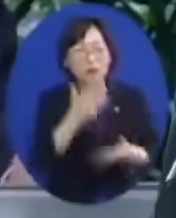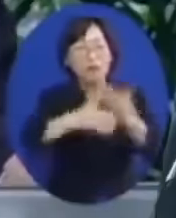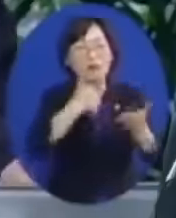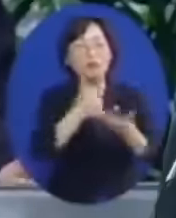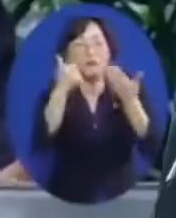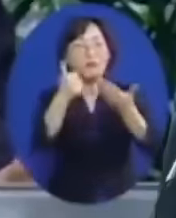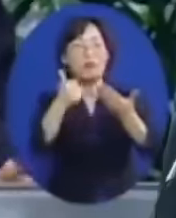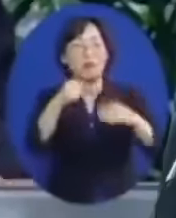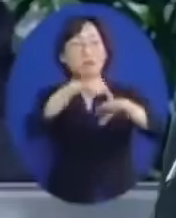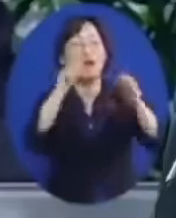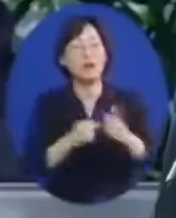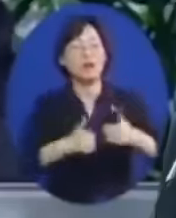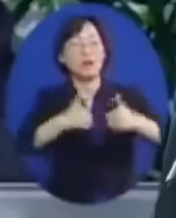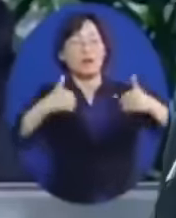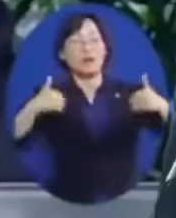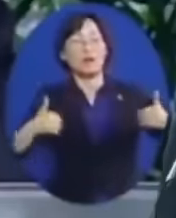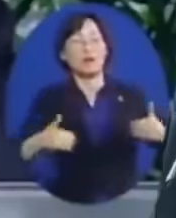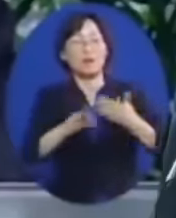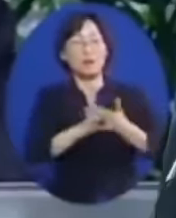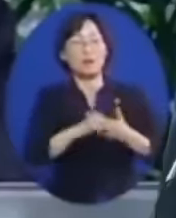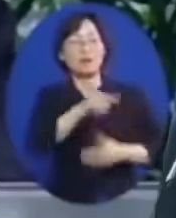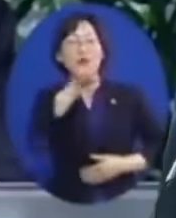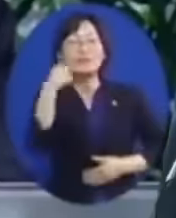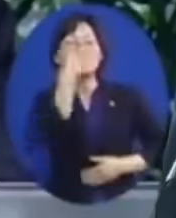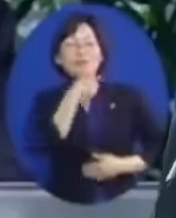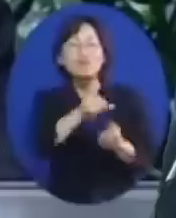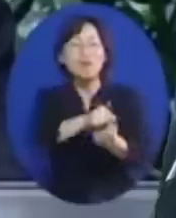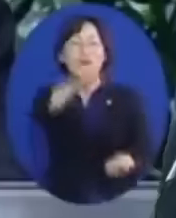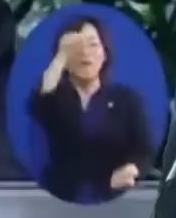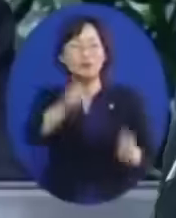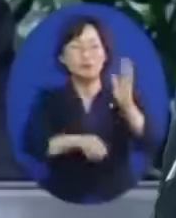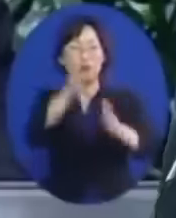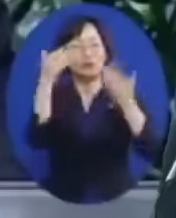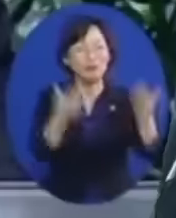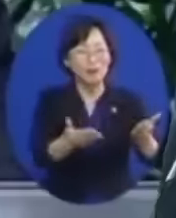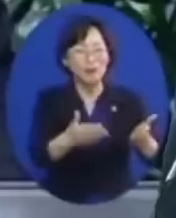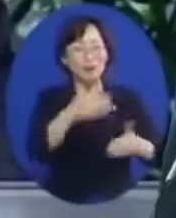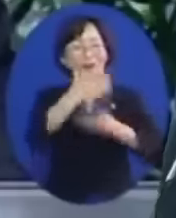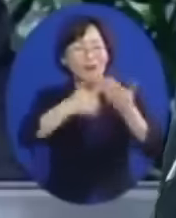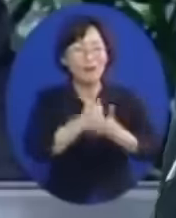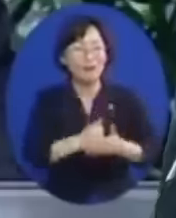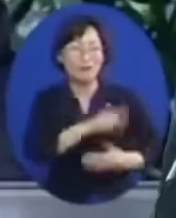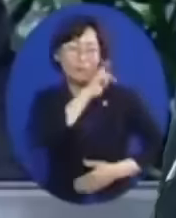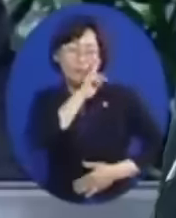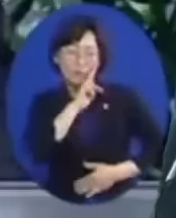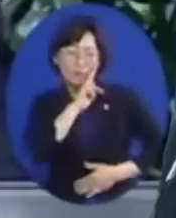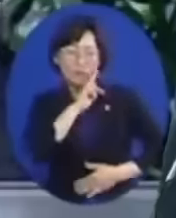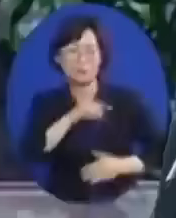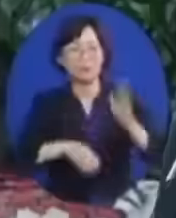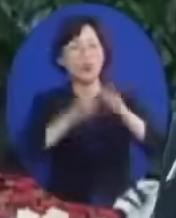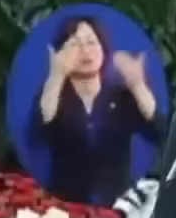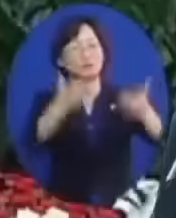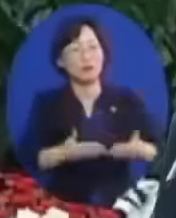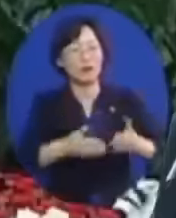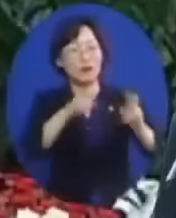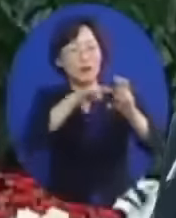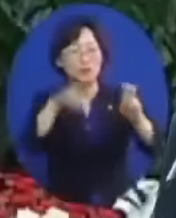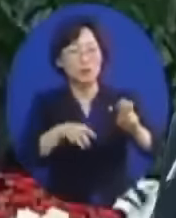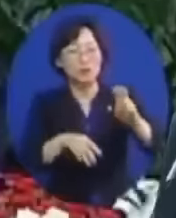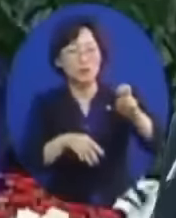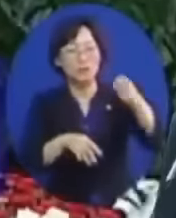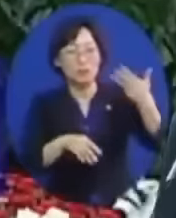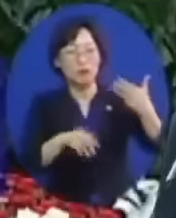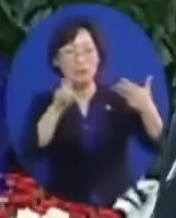하나님께 마음문을 열어놓으면 내 입을 넓게 열라 내가 채우려는 주님이 평안으로 채워주겠다는 것입니다. 마태복음 28장